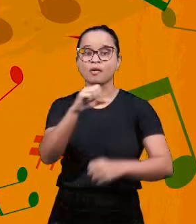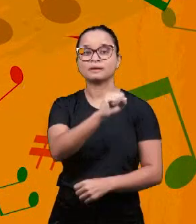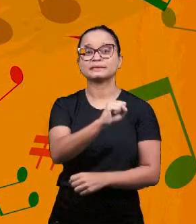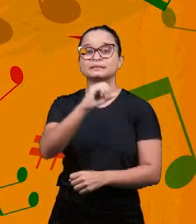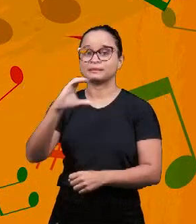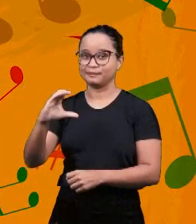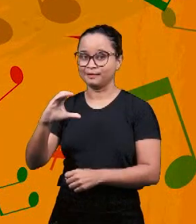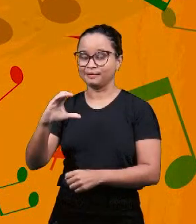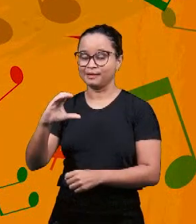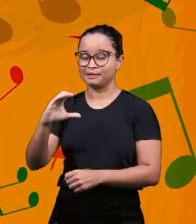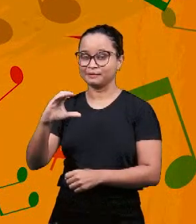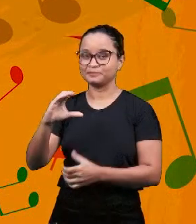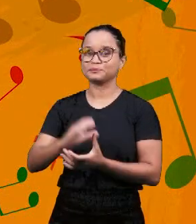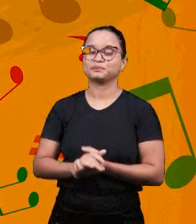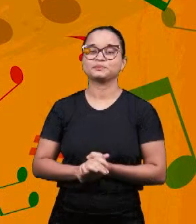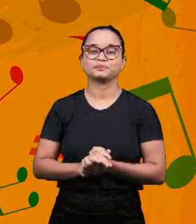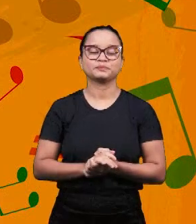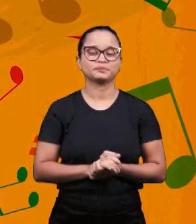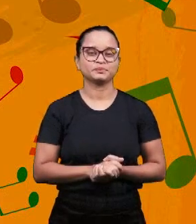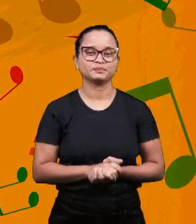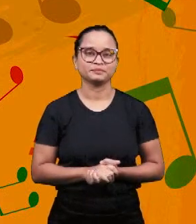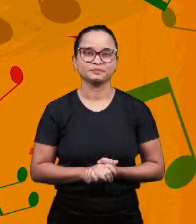Santa Catarina.